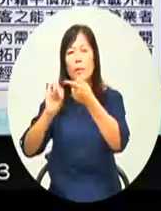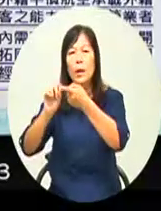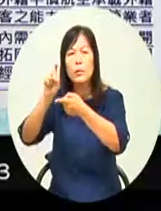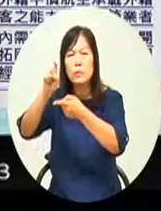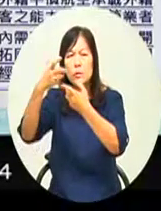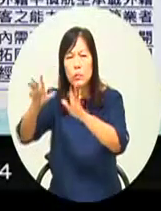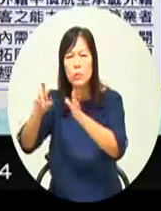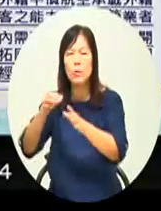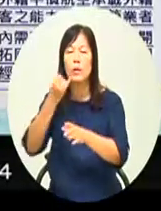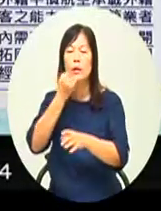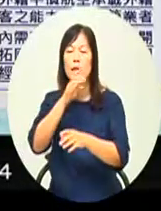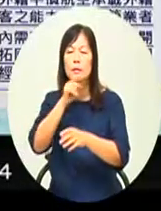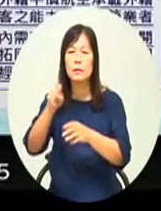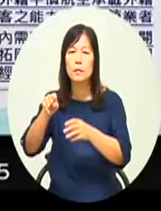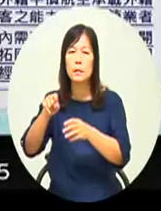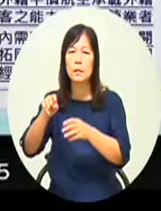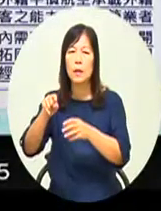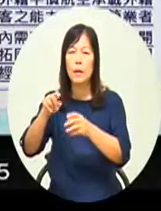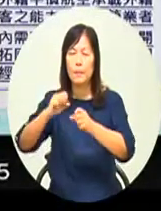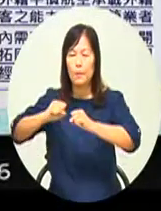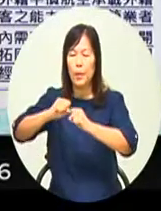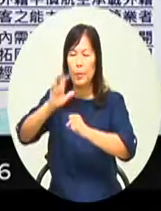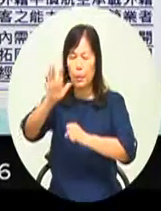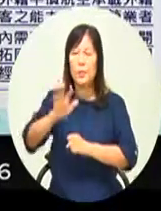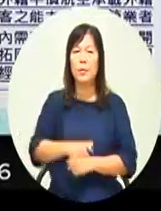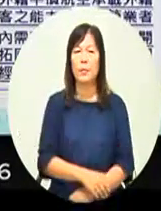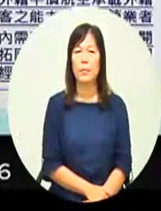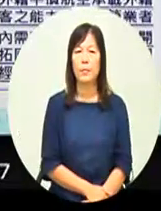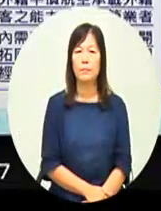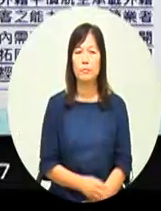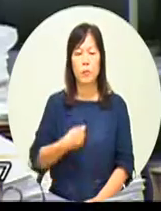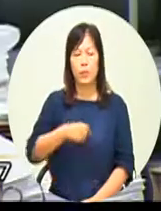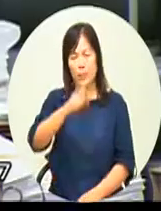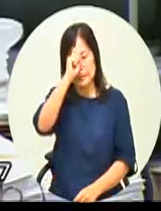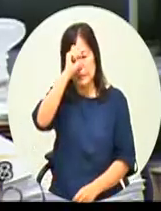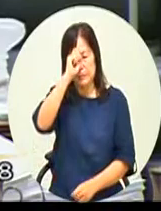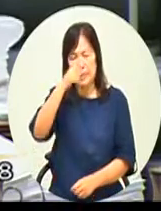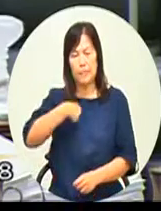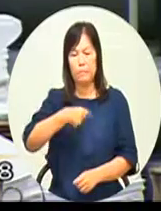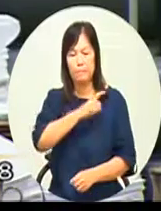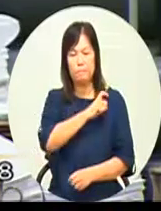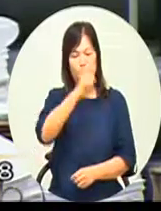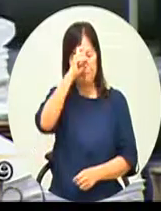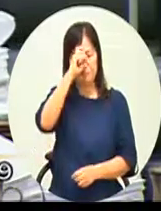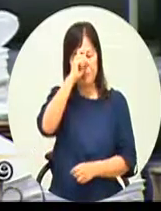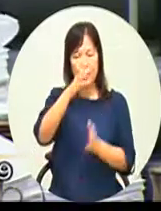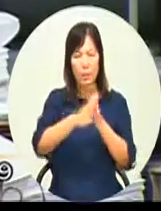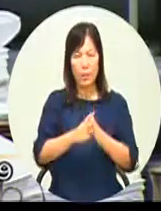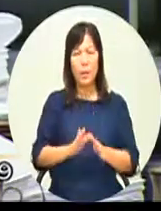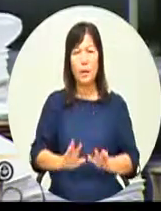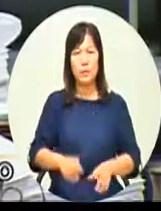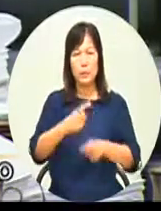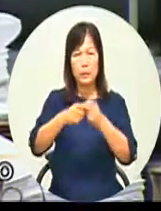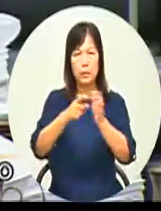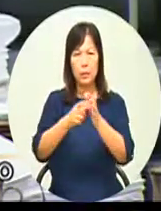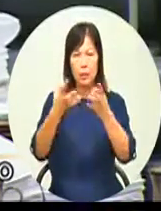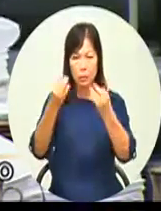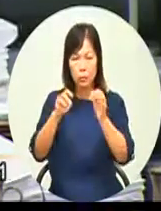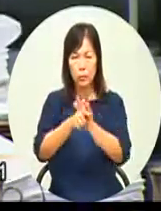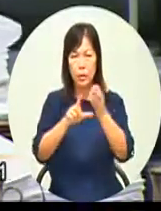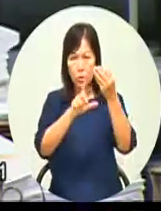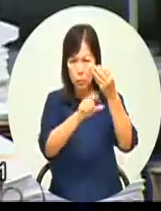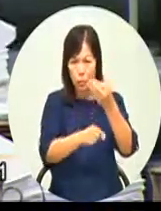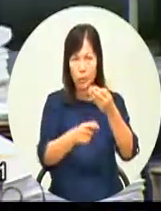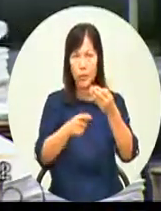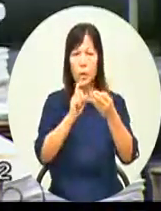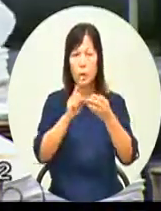较长，反而有比较大的竞争力啊。我们要这样子的期许自己，并且在今年的数字，在同期来讲，用9月来讲，我们